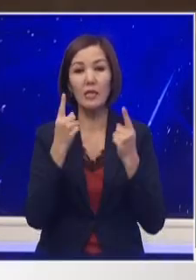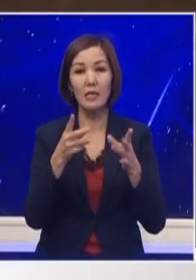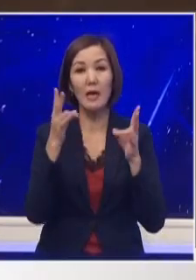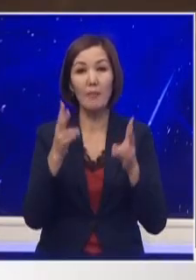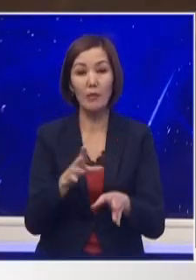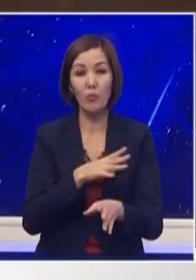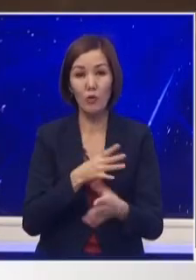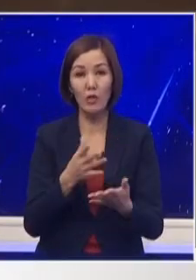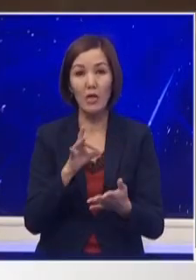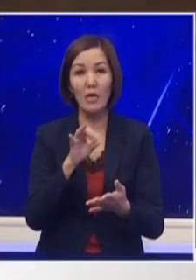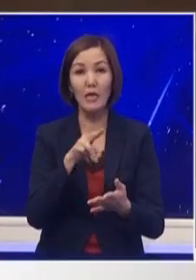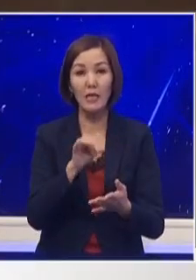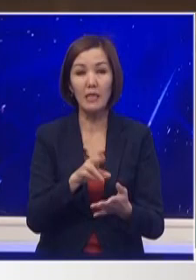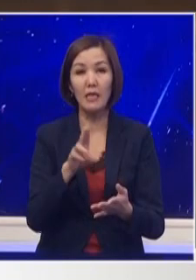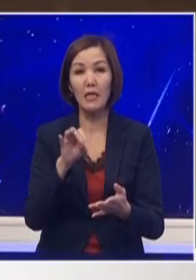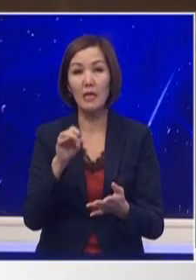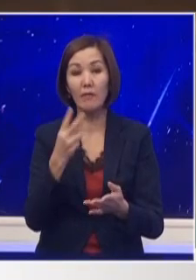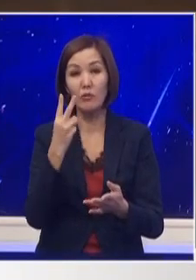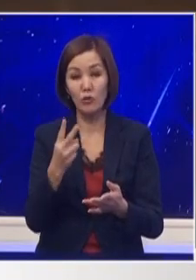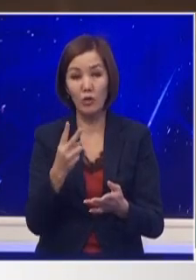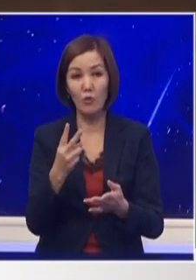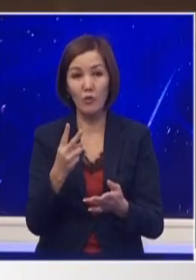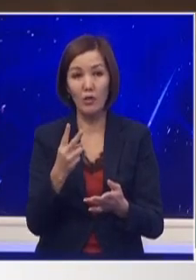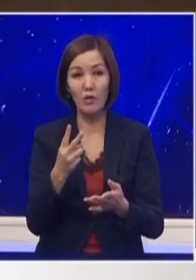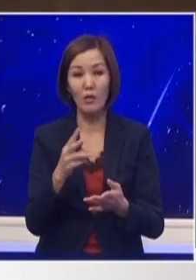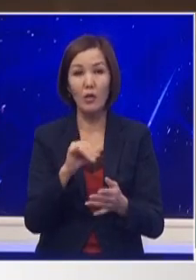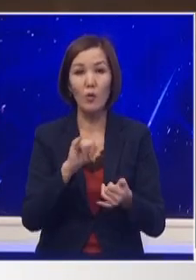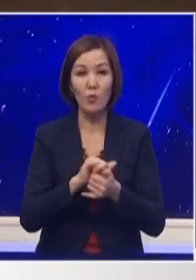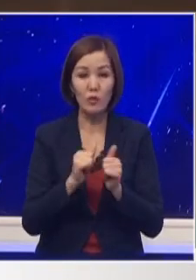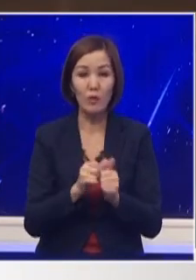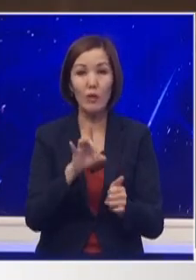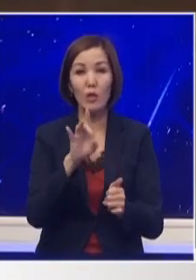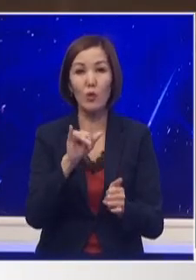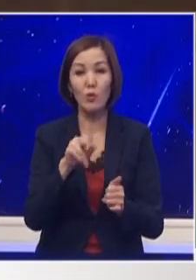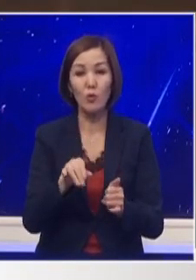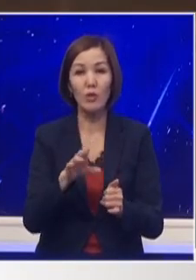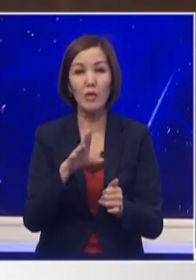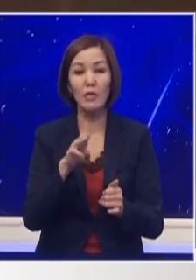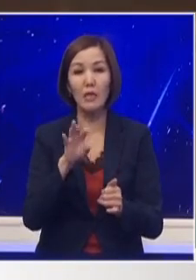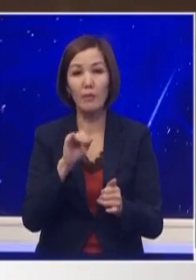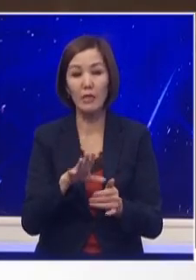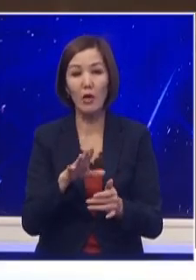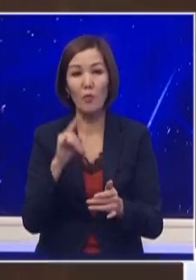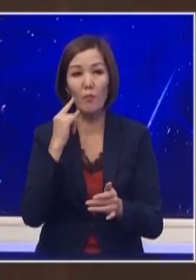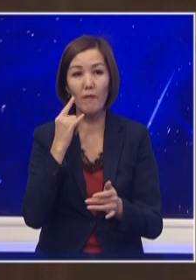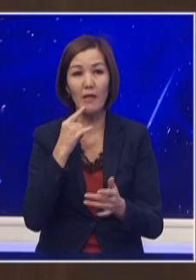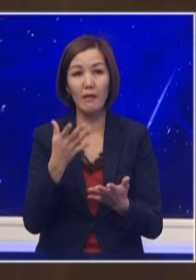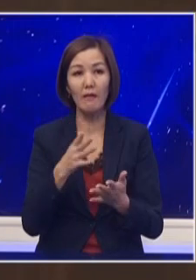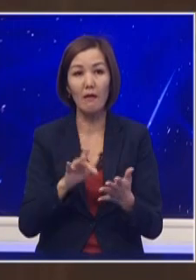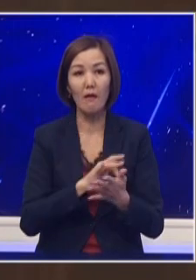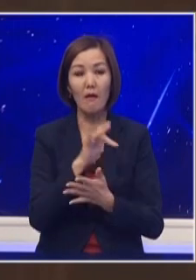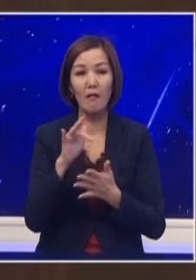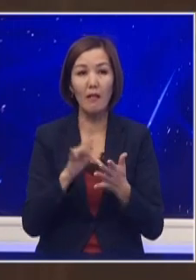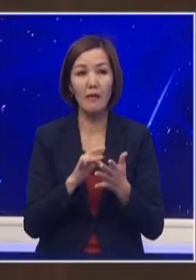болды. Риддер мен Екібастұзда. Сонымен бірге Өскемен, Рудный, Теміртау, Семей, Ақтау және Павлодар қалаларының жылу